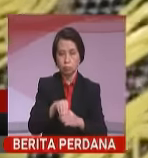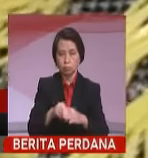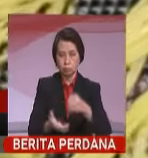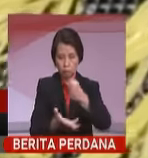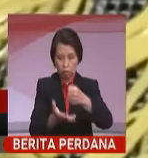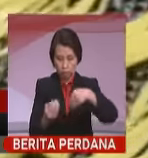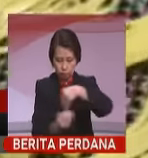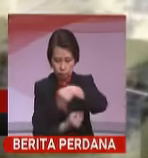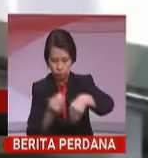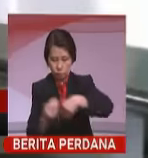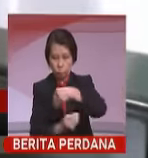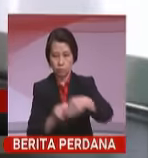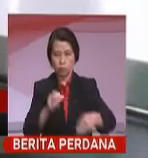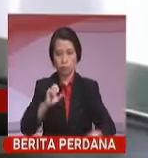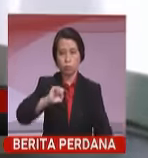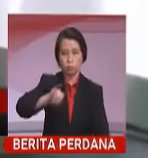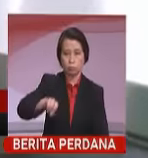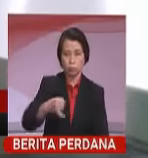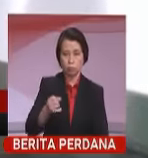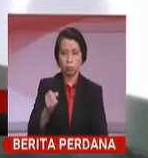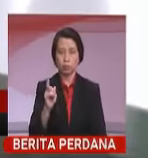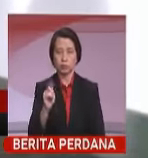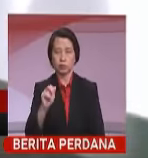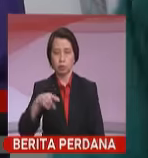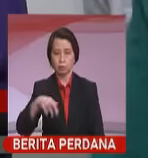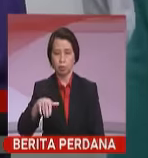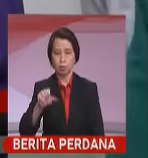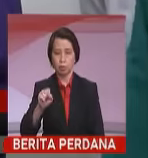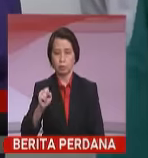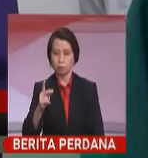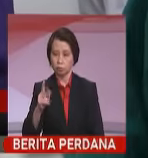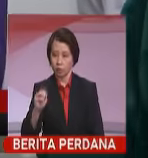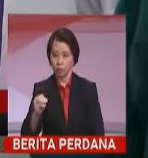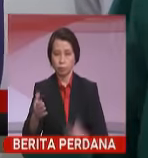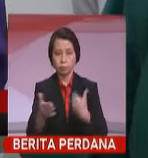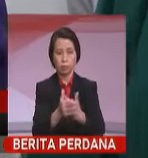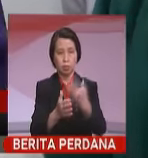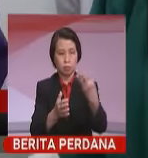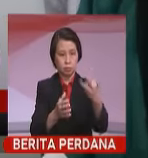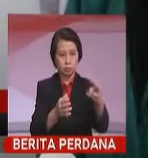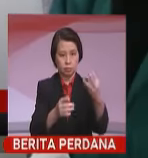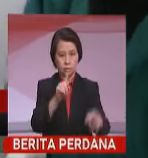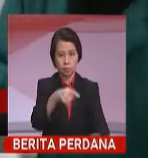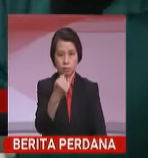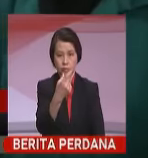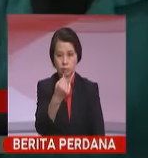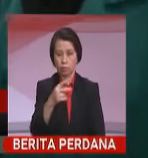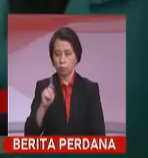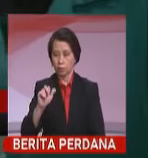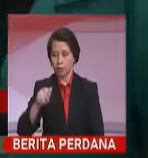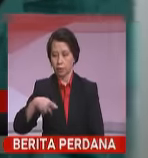modal pusingan Suruhanjaya Koperasi Malaysia TMPSKM. Sehingga 16 November lalu, TMPSKM membiayai